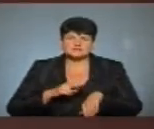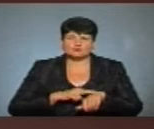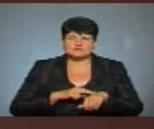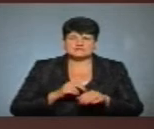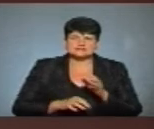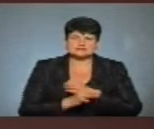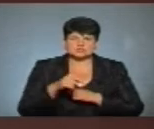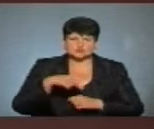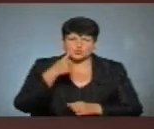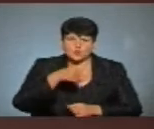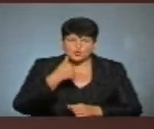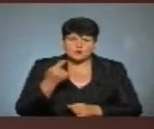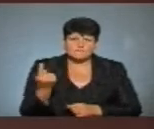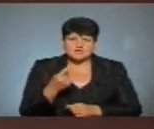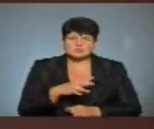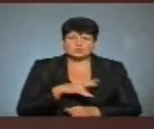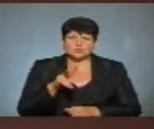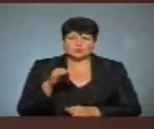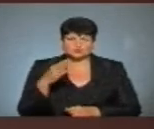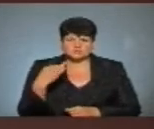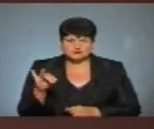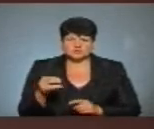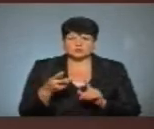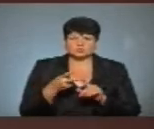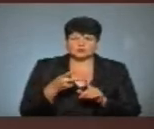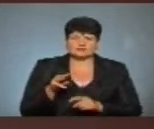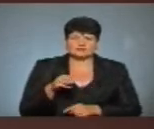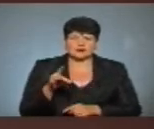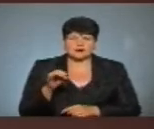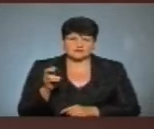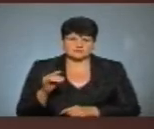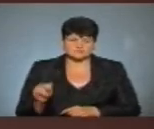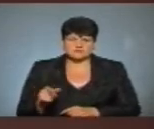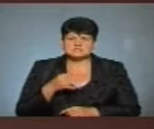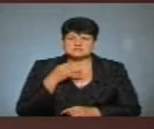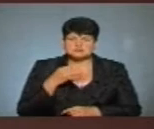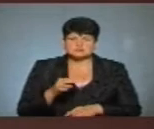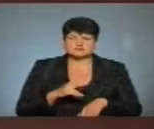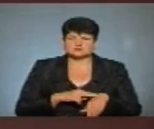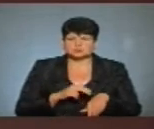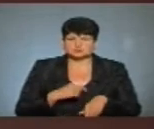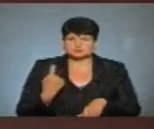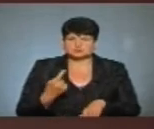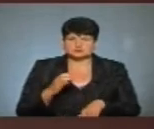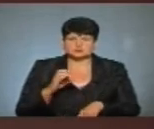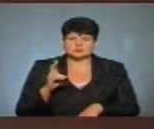на схід цього року. Перша була в лютому, а друга – в травні, розповів речник Нацполіції області Сергій